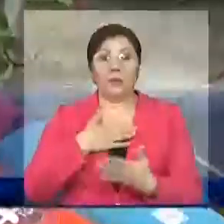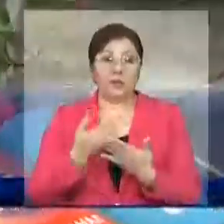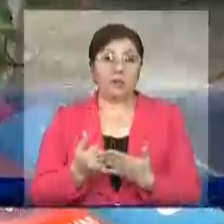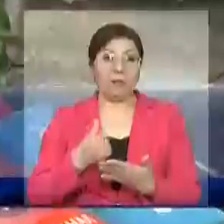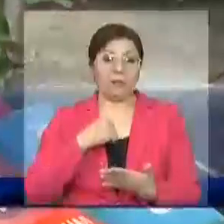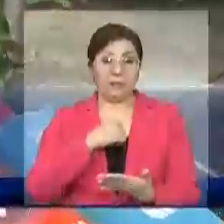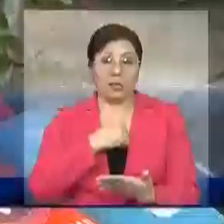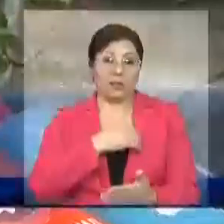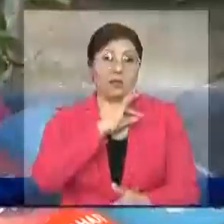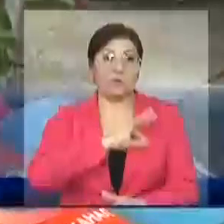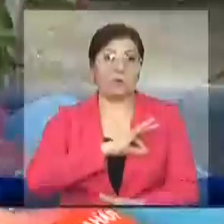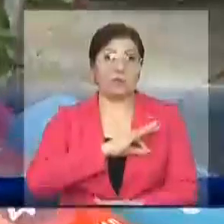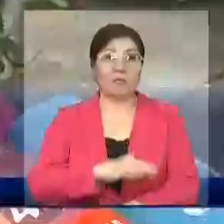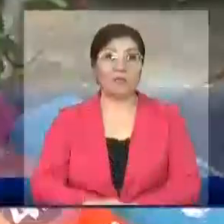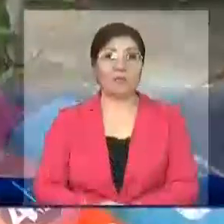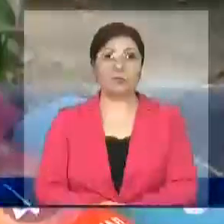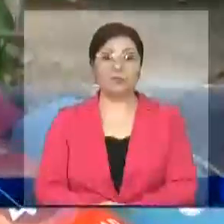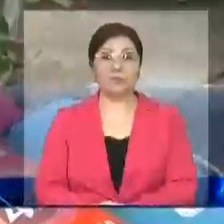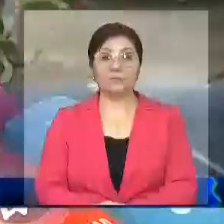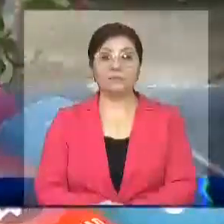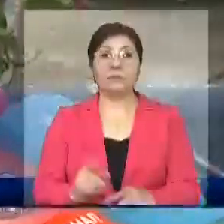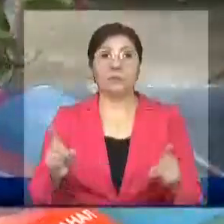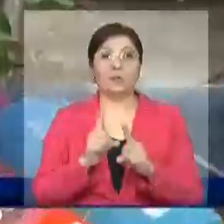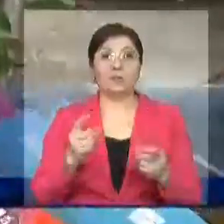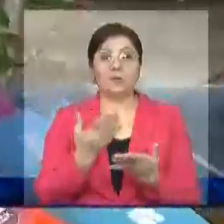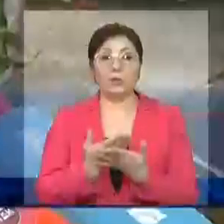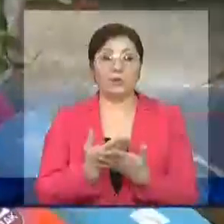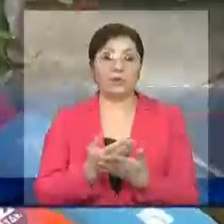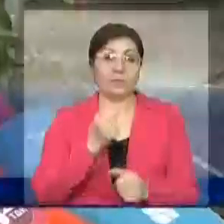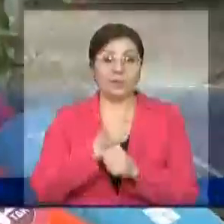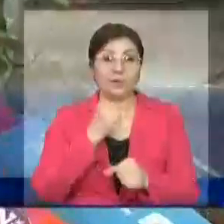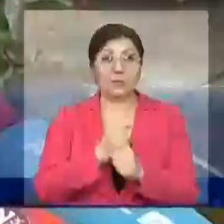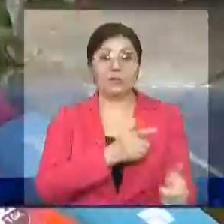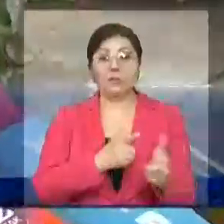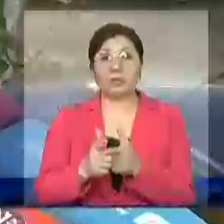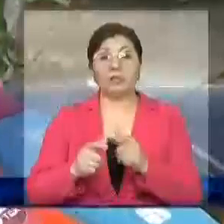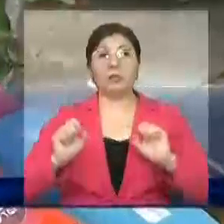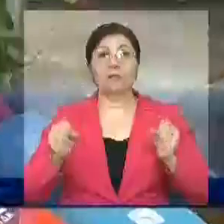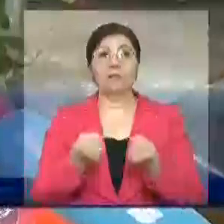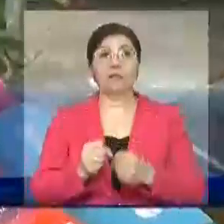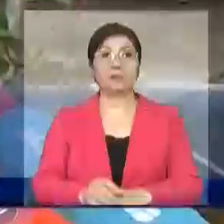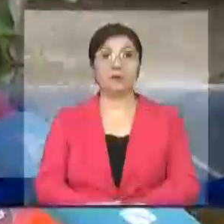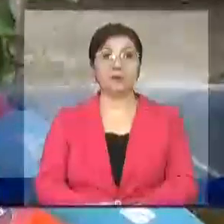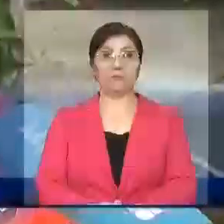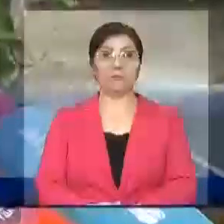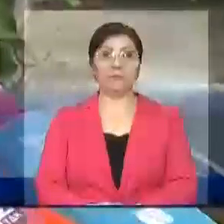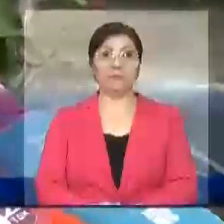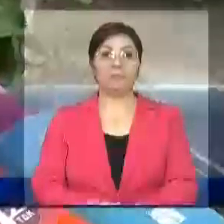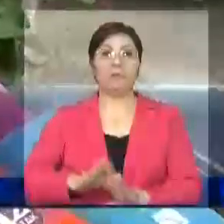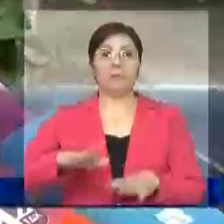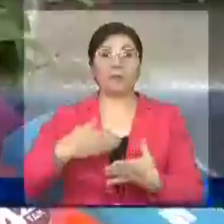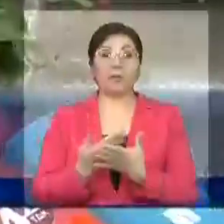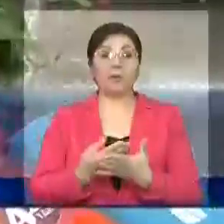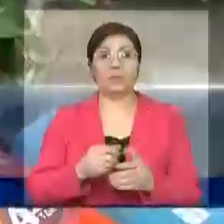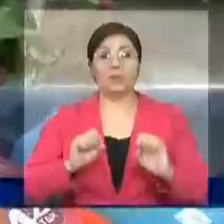нас столовая все это перерабатывает. Что-то мы солим. Они делают же заготовку на зиму, девочки. И потом вот в